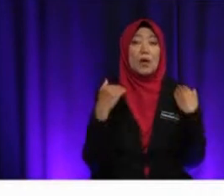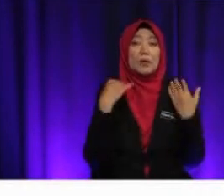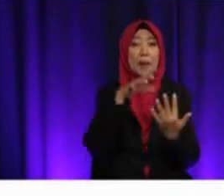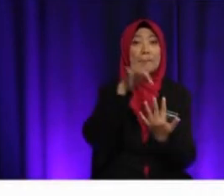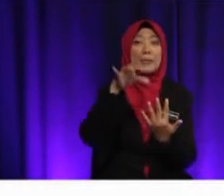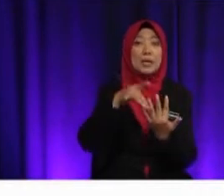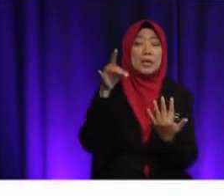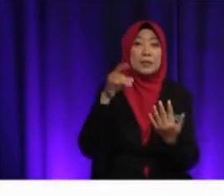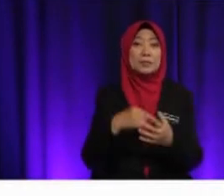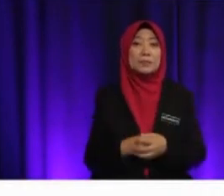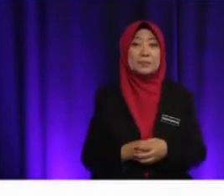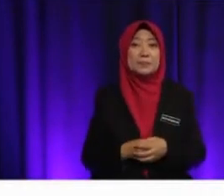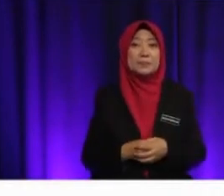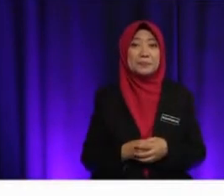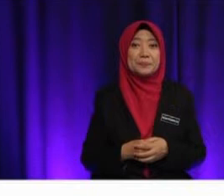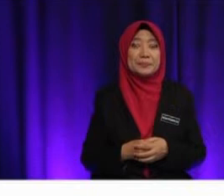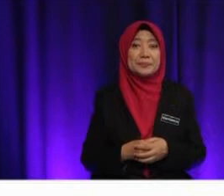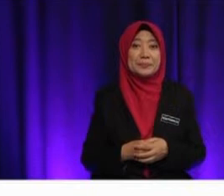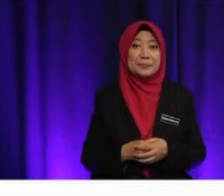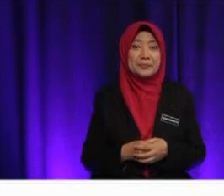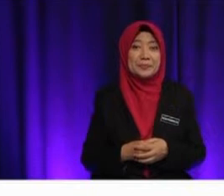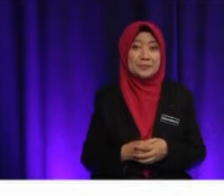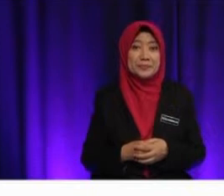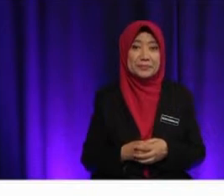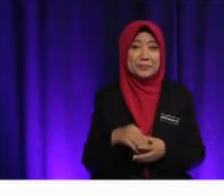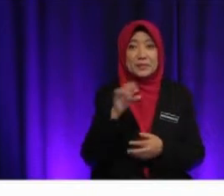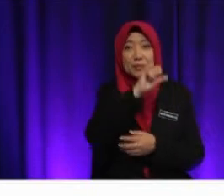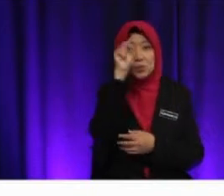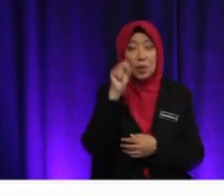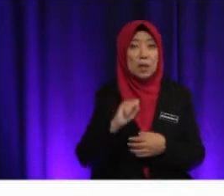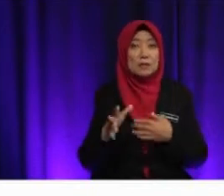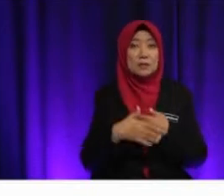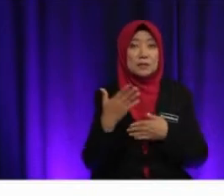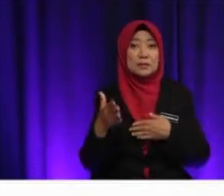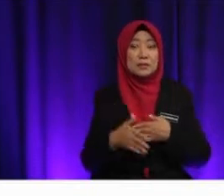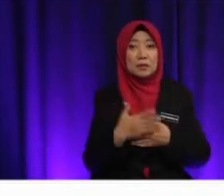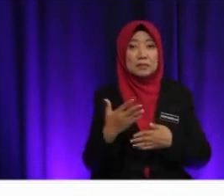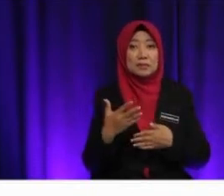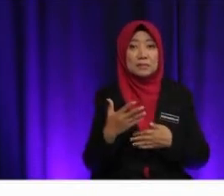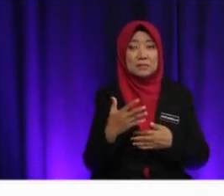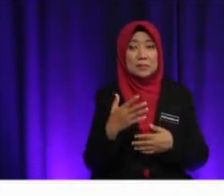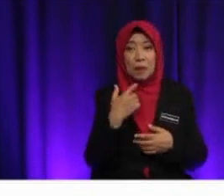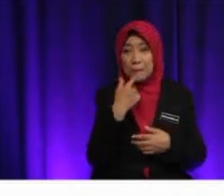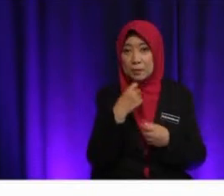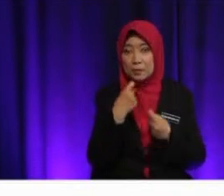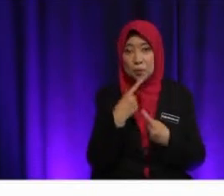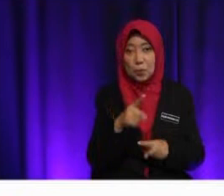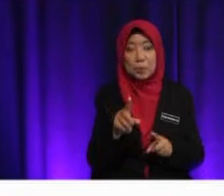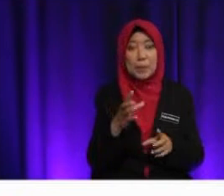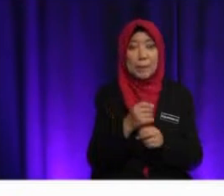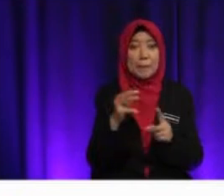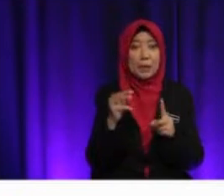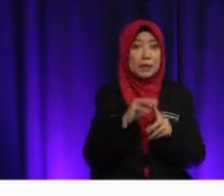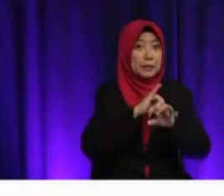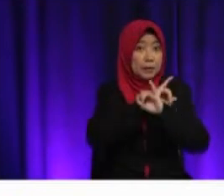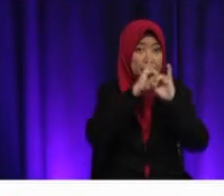ni? Siapa nak pilih pula jawapannya? Okey. Ha, ni kita bagi soalan senang ni. Betul, Ustaz. Siapa jawab, kita bagi markah juga. Siapa nak jawab? Okey. Terangkan kesan